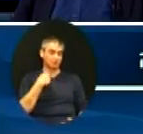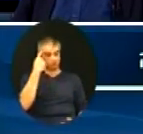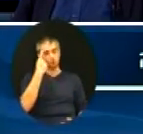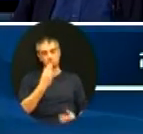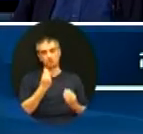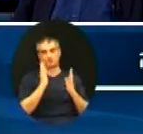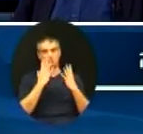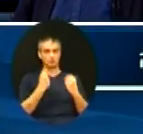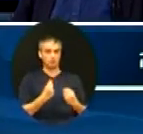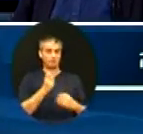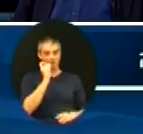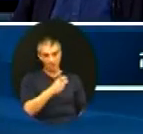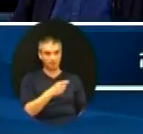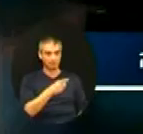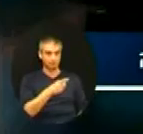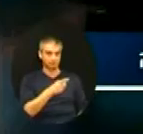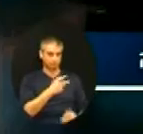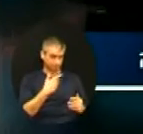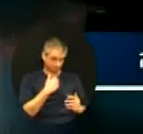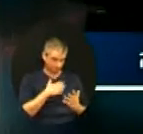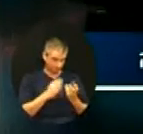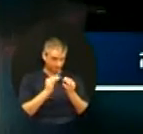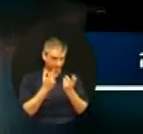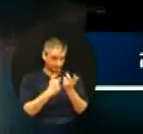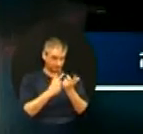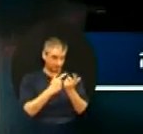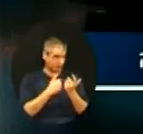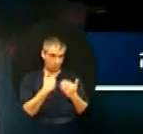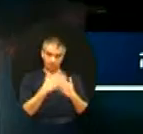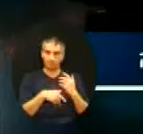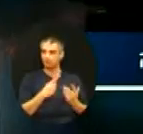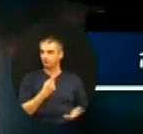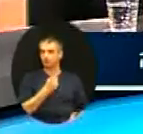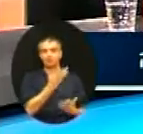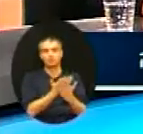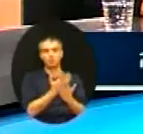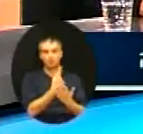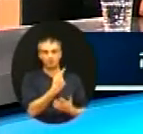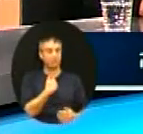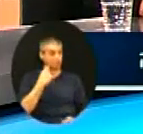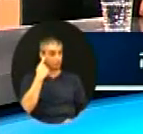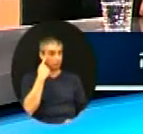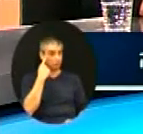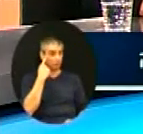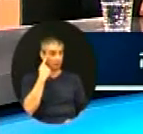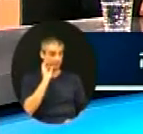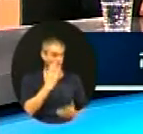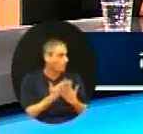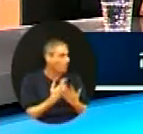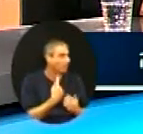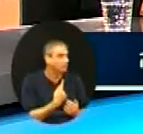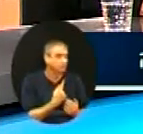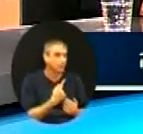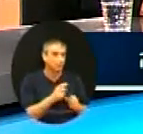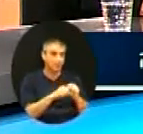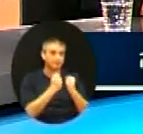שזה דבר מאוד טוב. שאדם ראוי, אתה רוצה, אני אתחיל לספור את זה, אז אנחנו לא נגמור. בינתיים זה מוכיח את עצמו. אני חושבת שזה ממש... מוכיח את עצמו? גרמתם